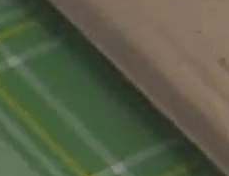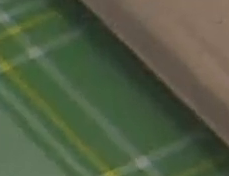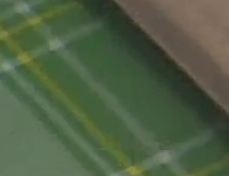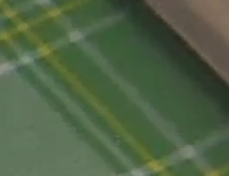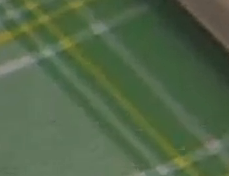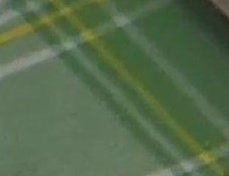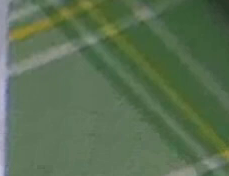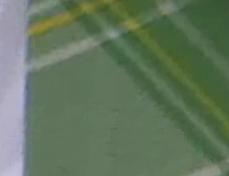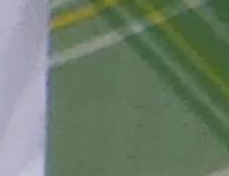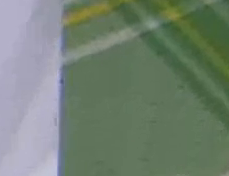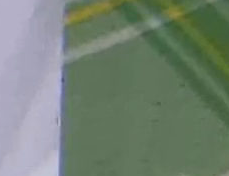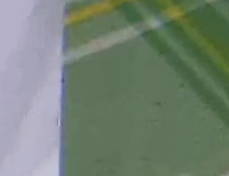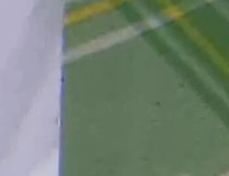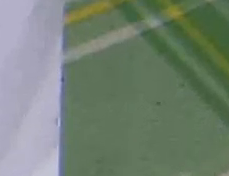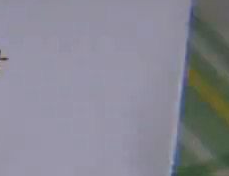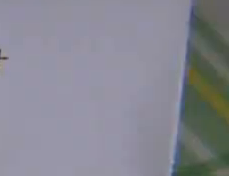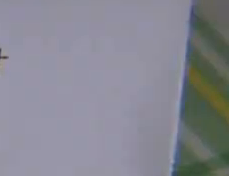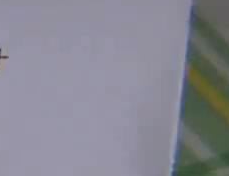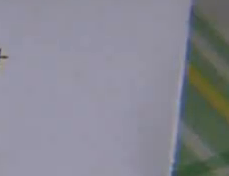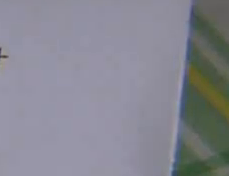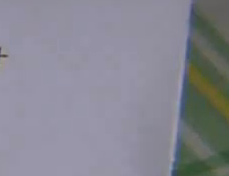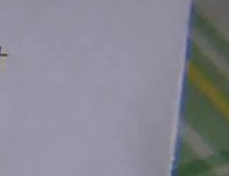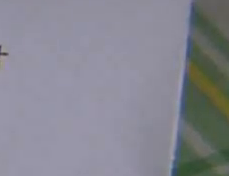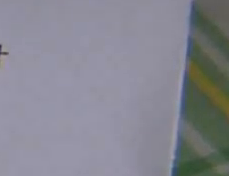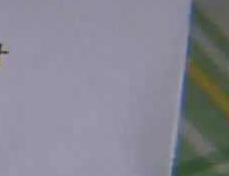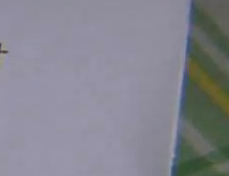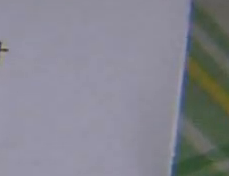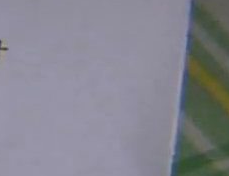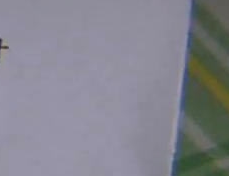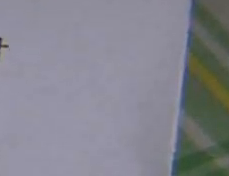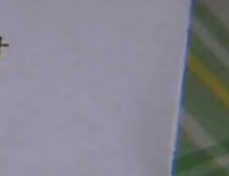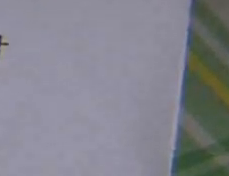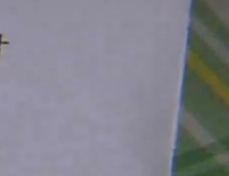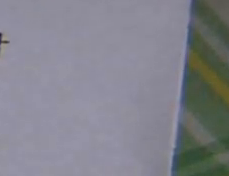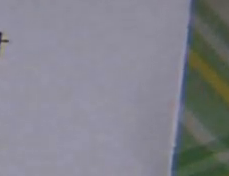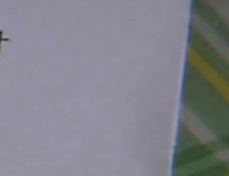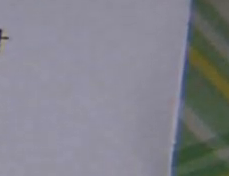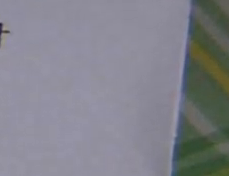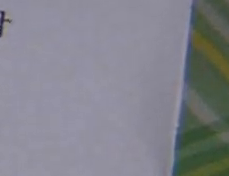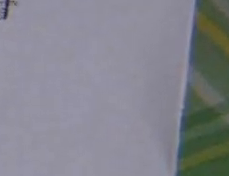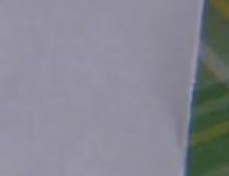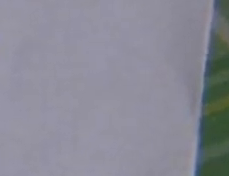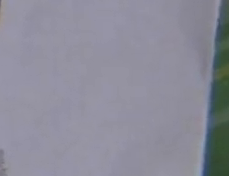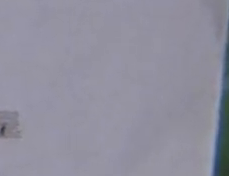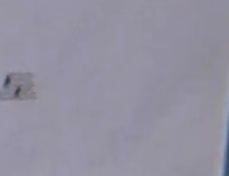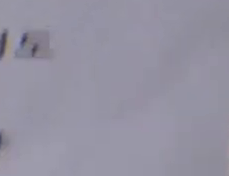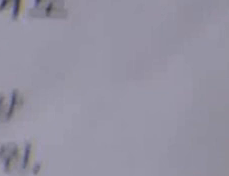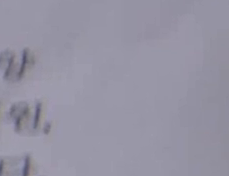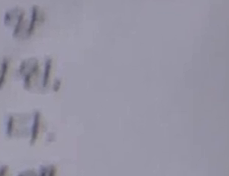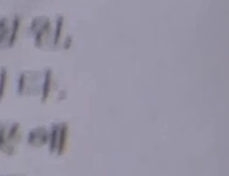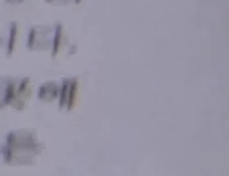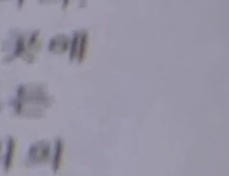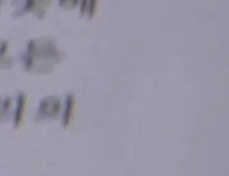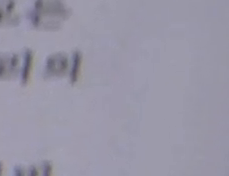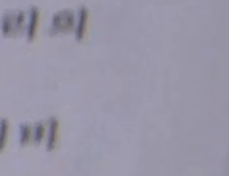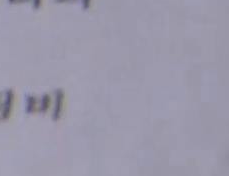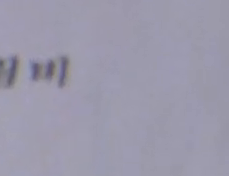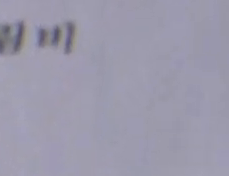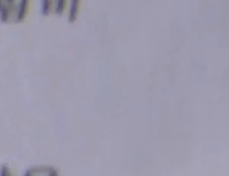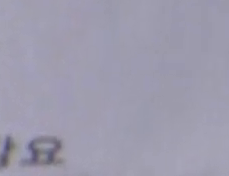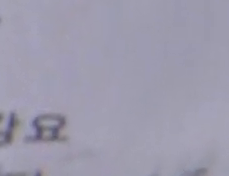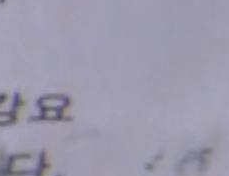내용 증명 우편물입니다. 진도안 연안 여객선 터미널 공사가 원활하게 이뤄질 수 있도록 세월호 관련